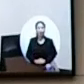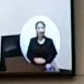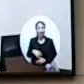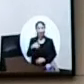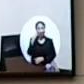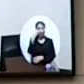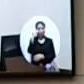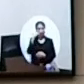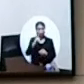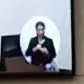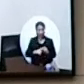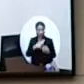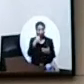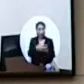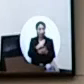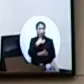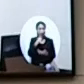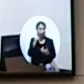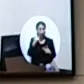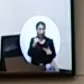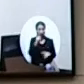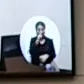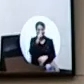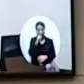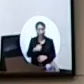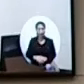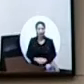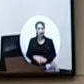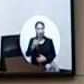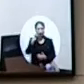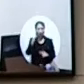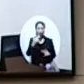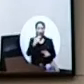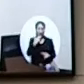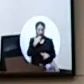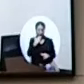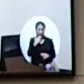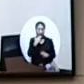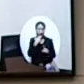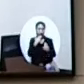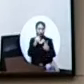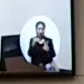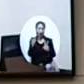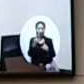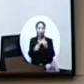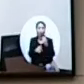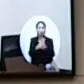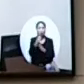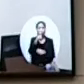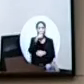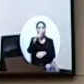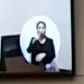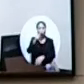본안건을 원안대로 가결하고자 하는 이유 없으십니까? 이가 없으므로 의사협정 제22항